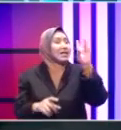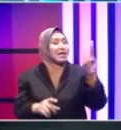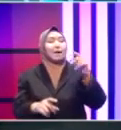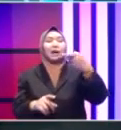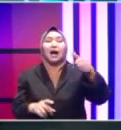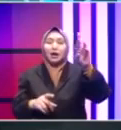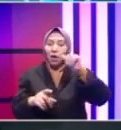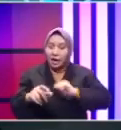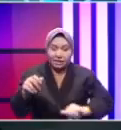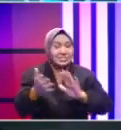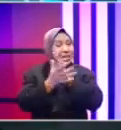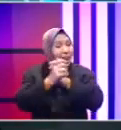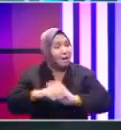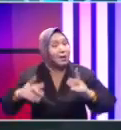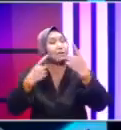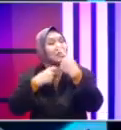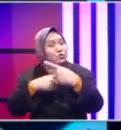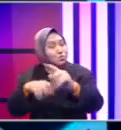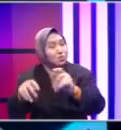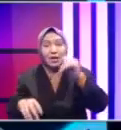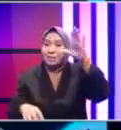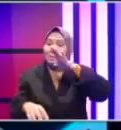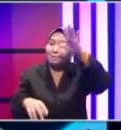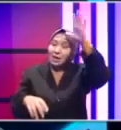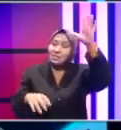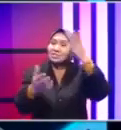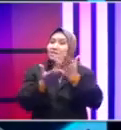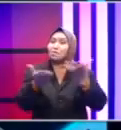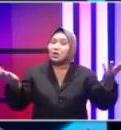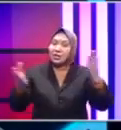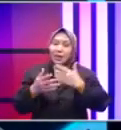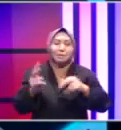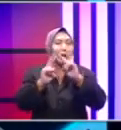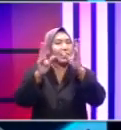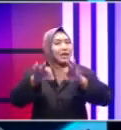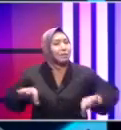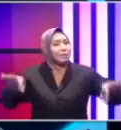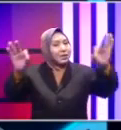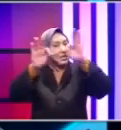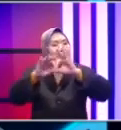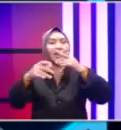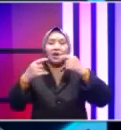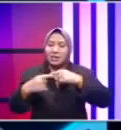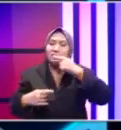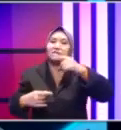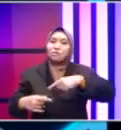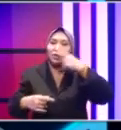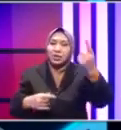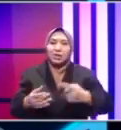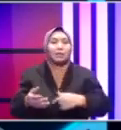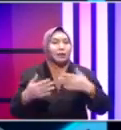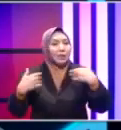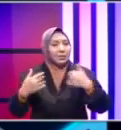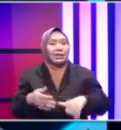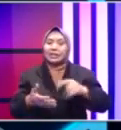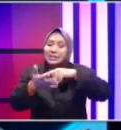jadi Selamat mencoba total pompa lebih buaya sekalian dan yang paling usaha pernah disebut juga ada bagi rute ya itulah